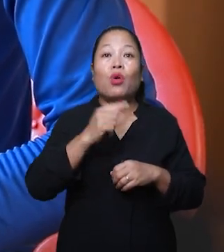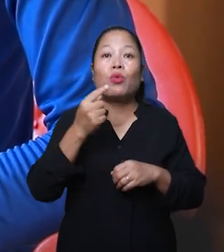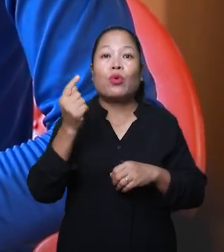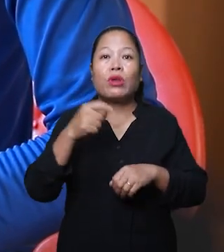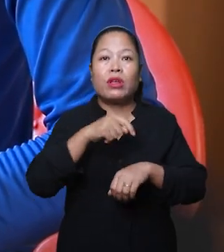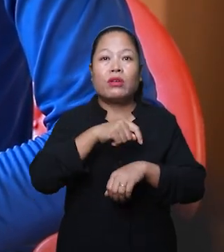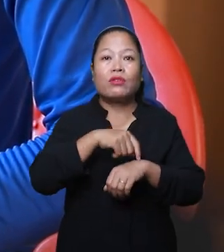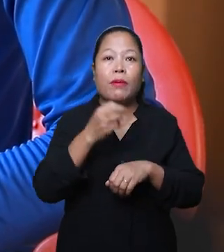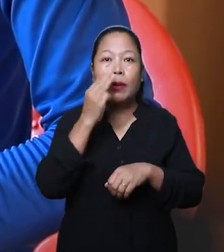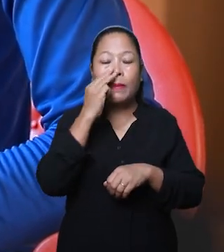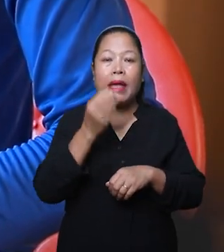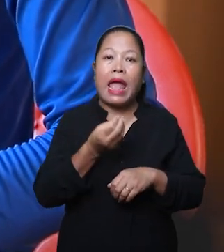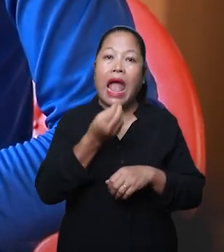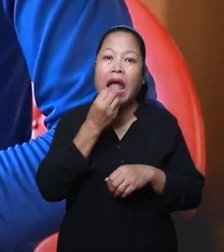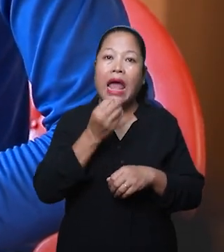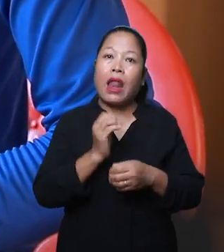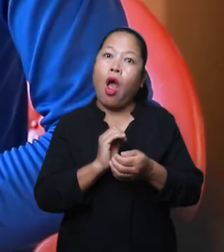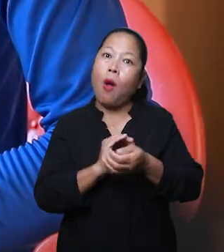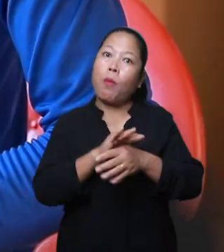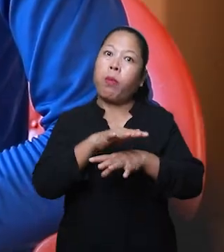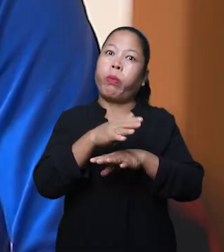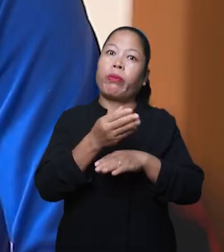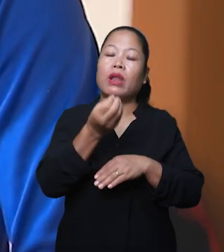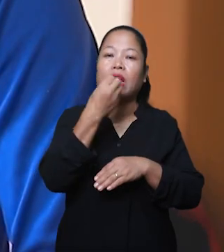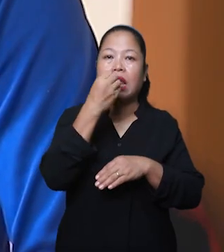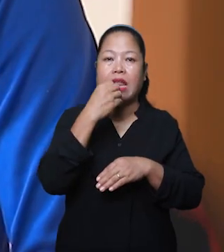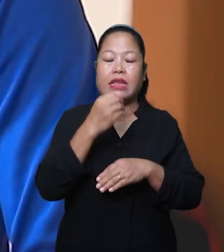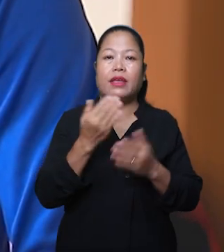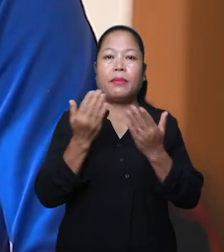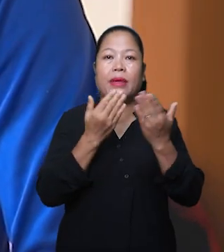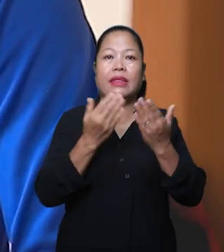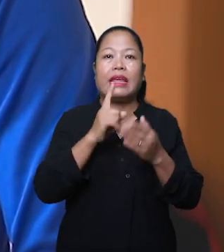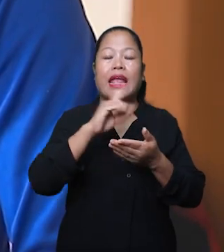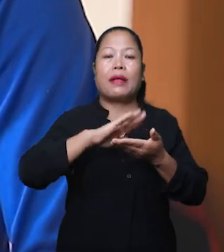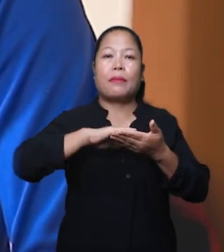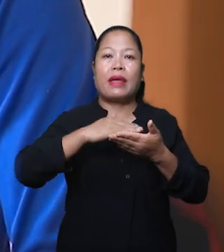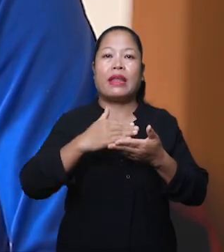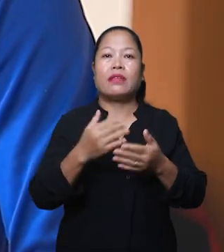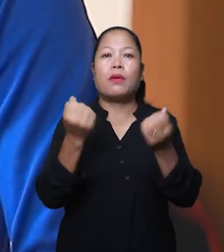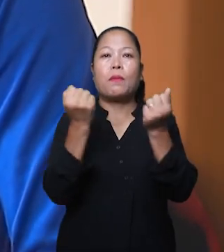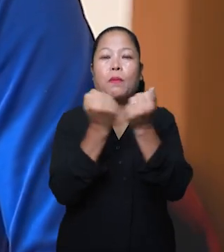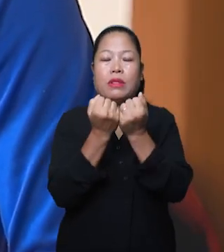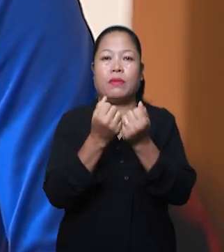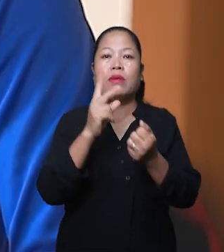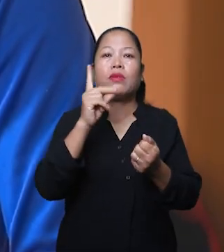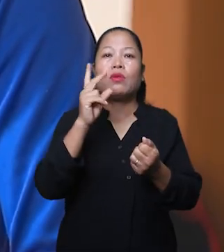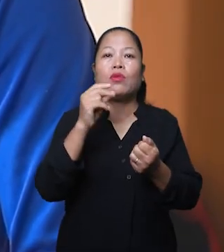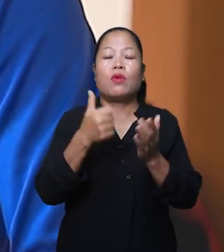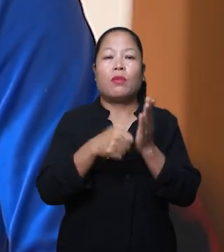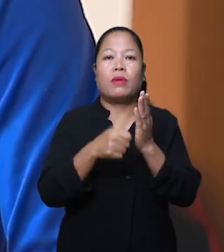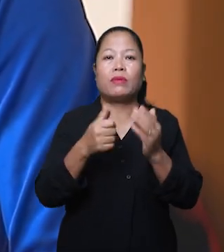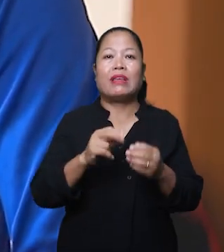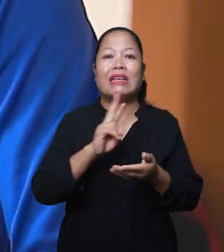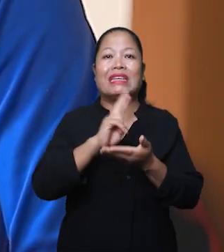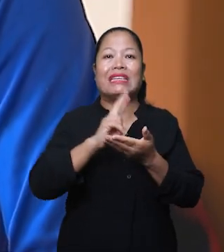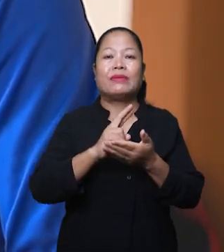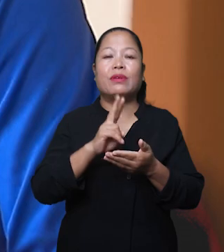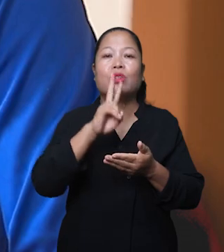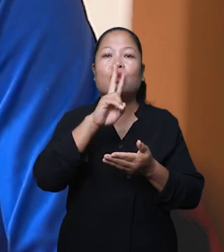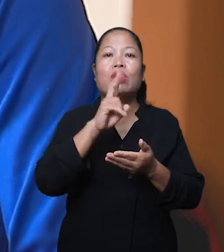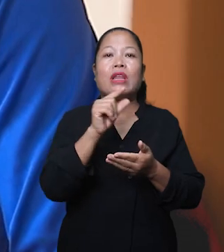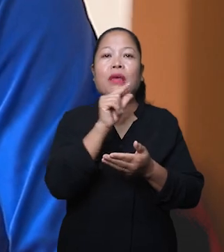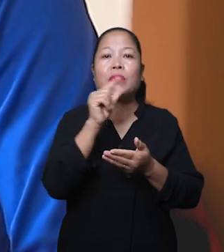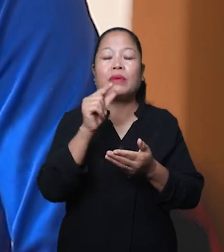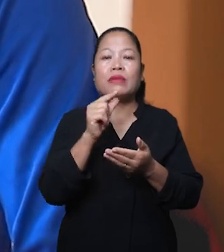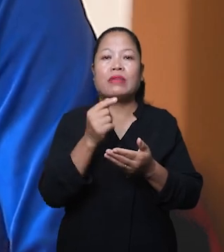लाग्थेन, तर कहिले कहीँ फेरि खाना बढी खाइदिने। त्यसपछि म विद्यालय 1 महिना जति बन्द भयो, सेकेन्ड टर्म इक्जाम दिएर त्यसको रिजल्ट आयो,